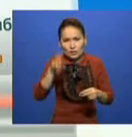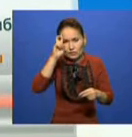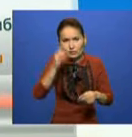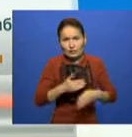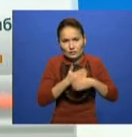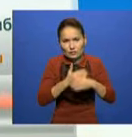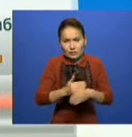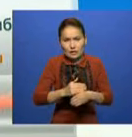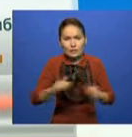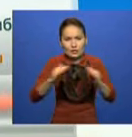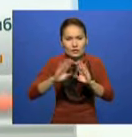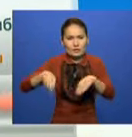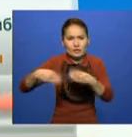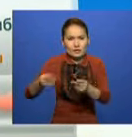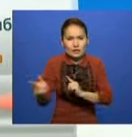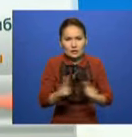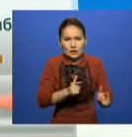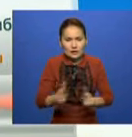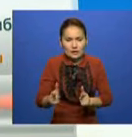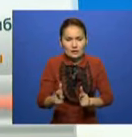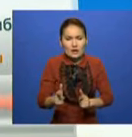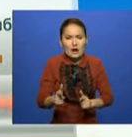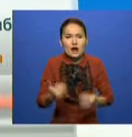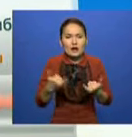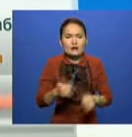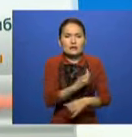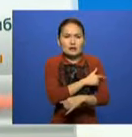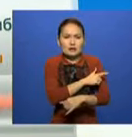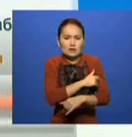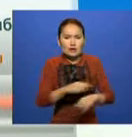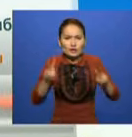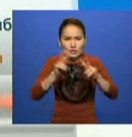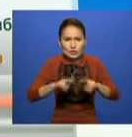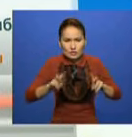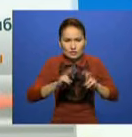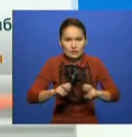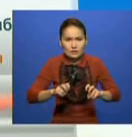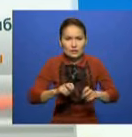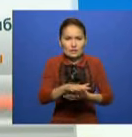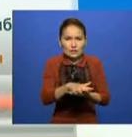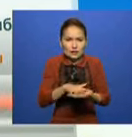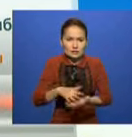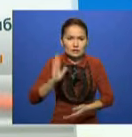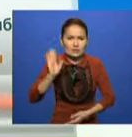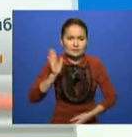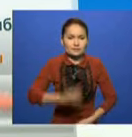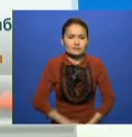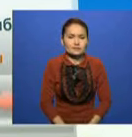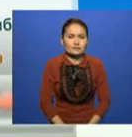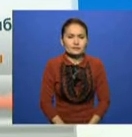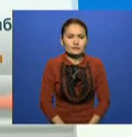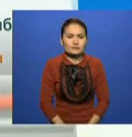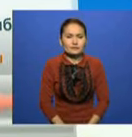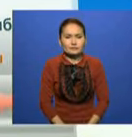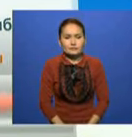баспана ұсынуға дайын. Қазіргі таңда тексеру жұмыстарын ары қарай жалғастыру мәселесі қаралуда.